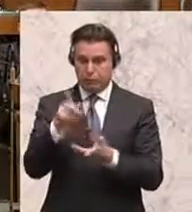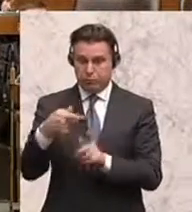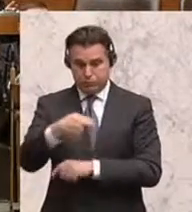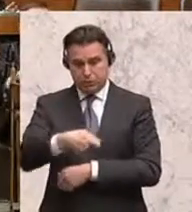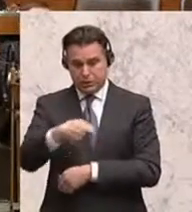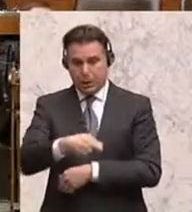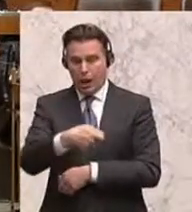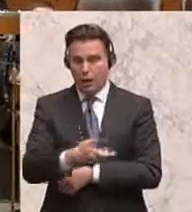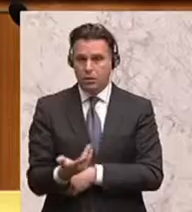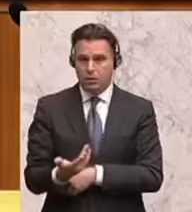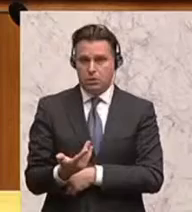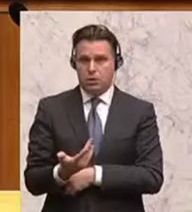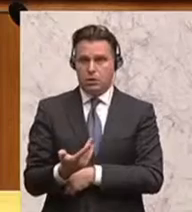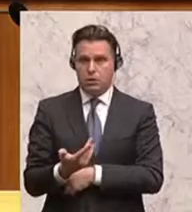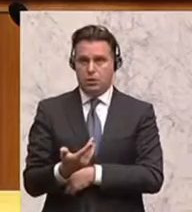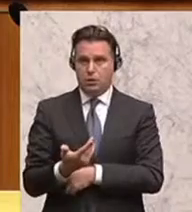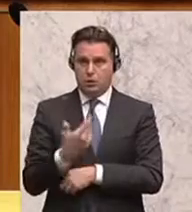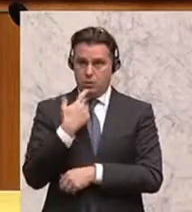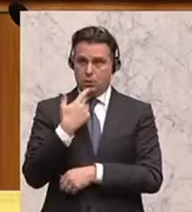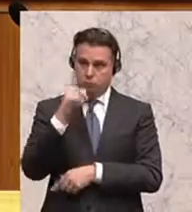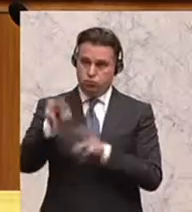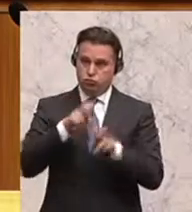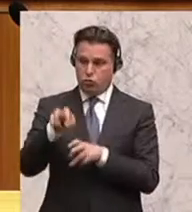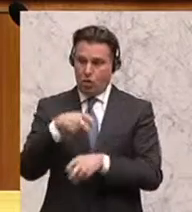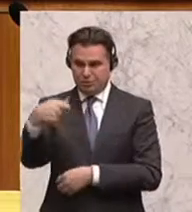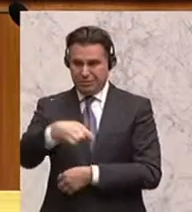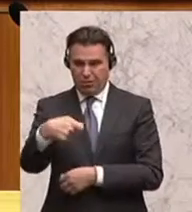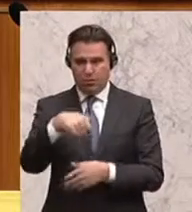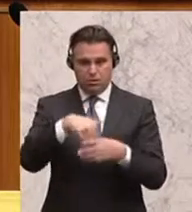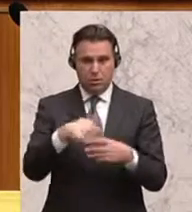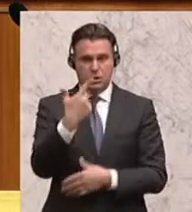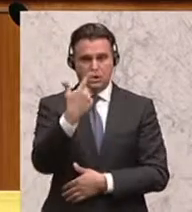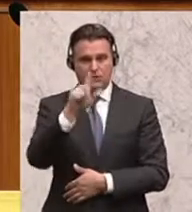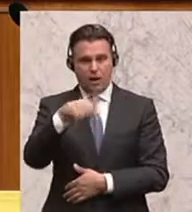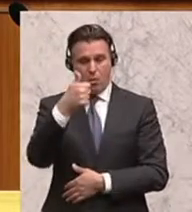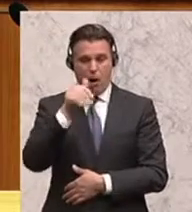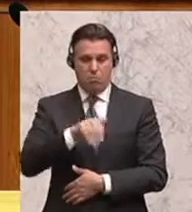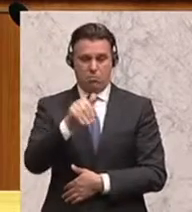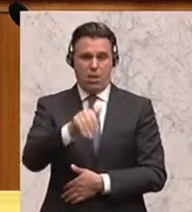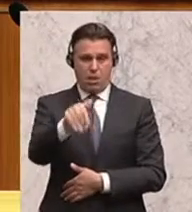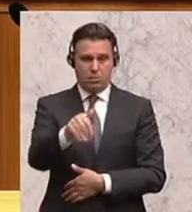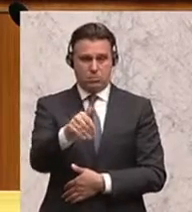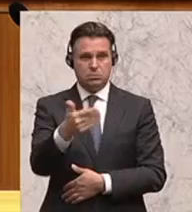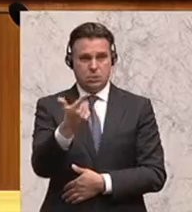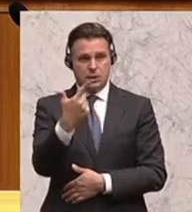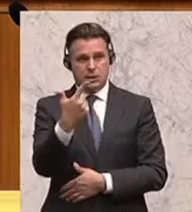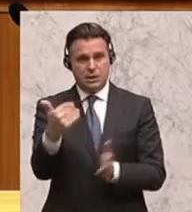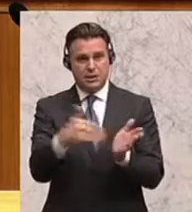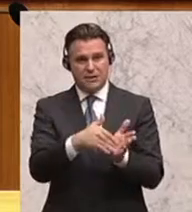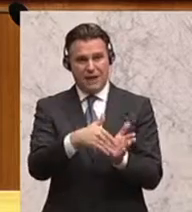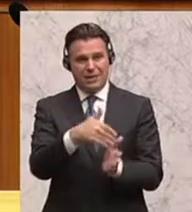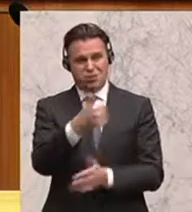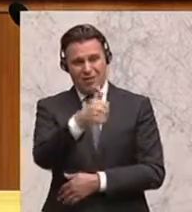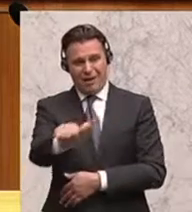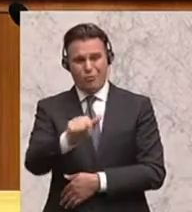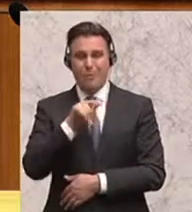im heurigen jahr dem steuerzahler 2 1 milliarden 2100